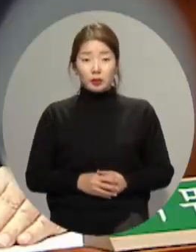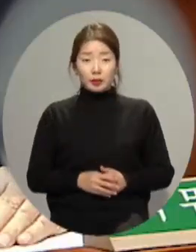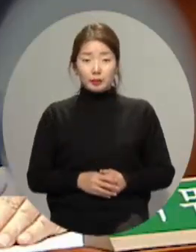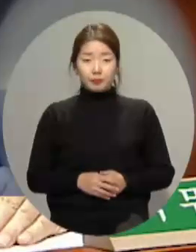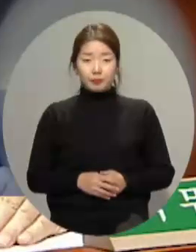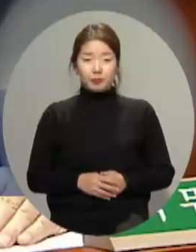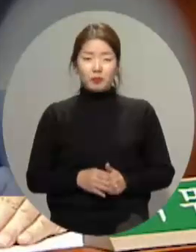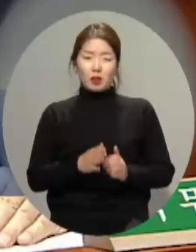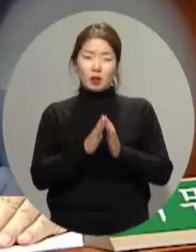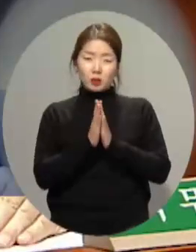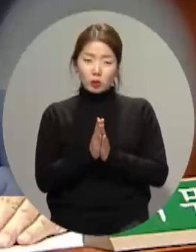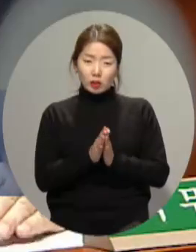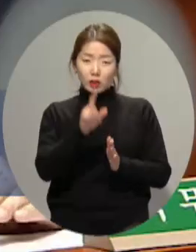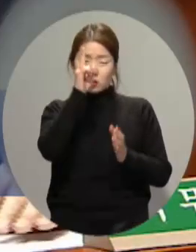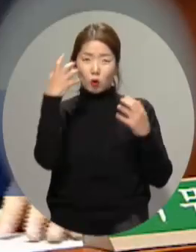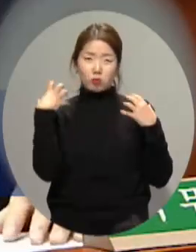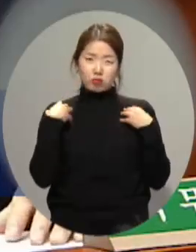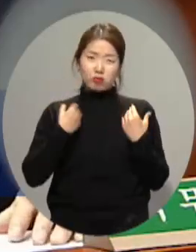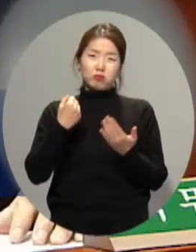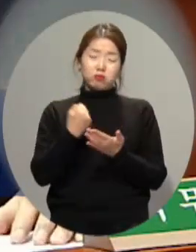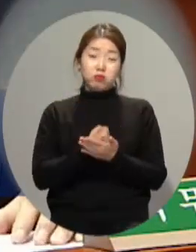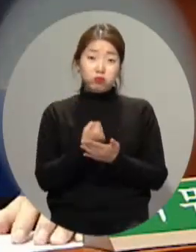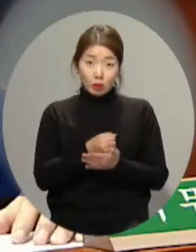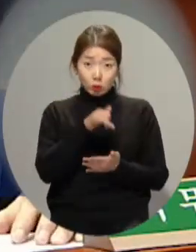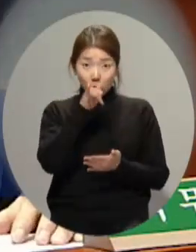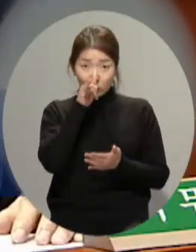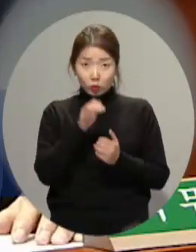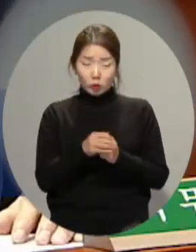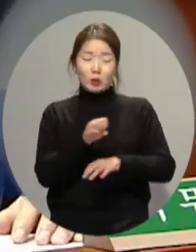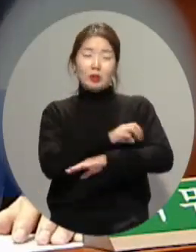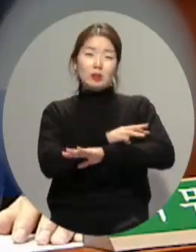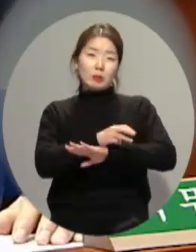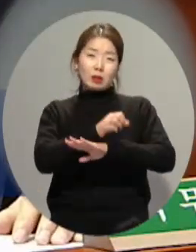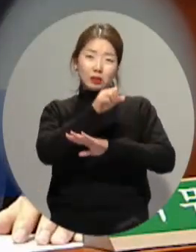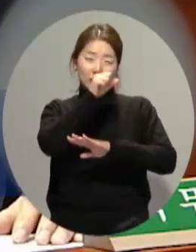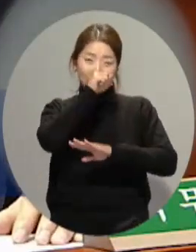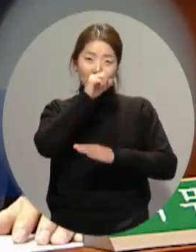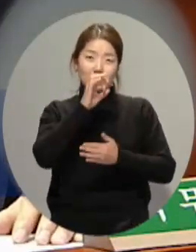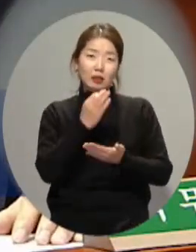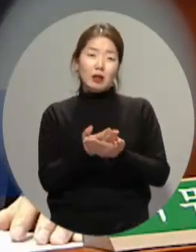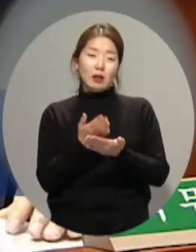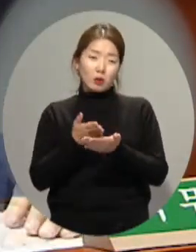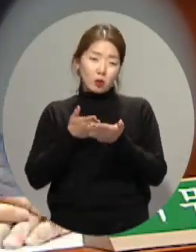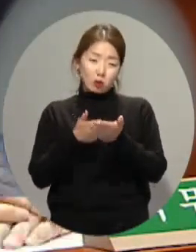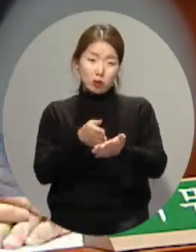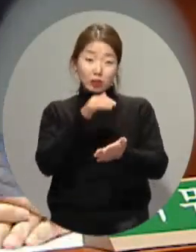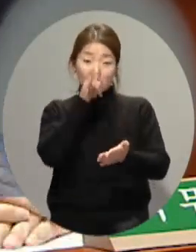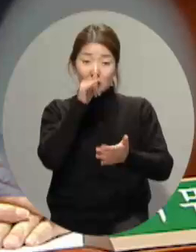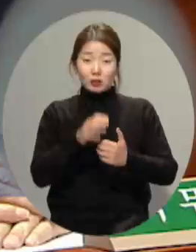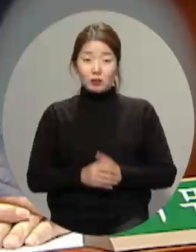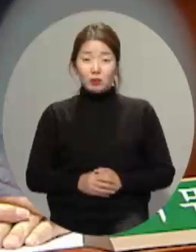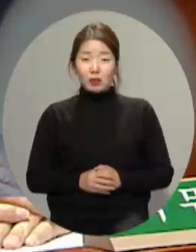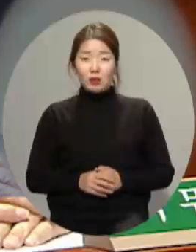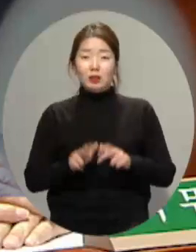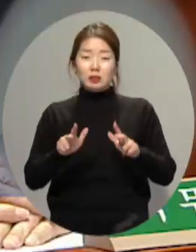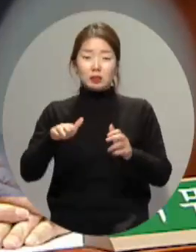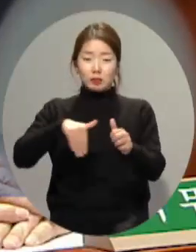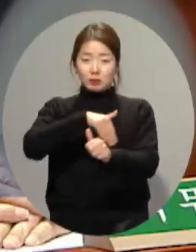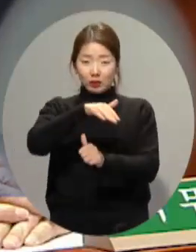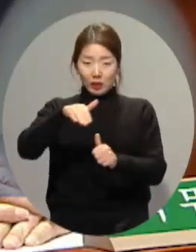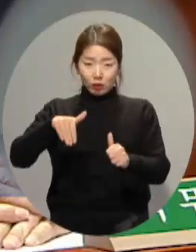애절하게 정부를 원망하면서 새만금 예산 정상화시켜달라고 했습니다. 현